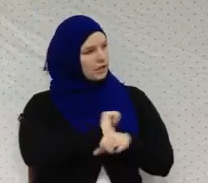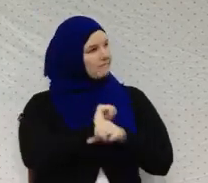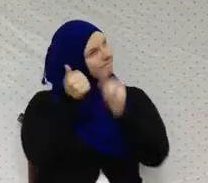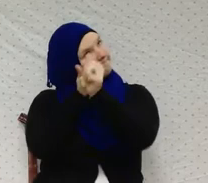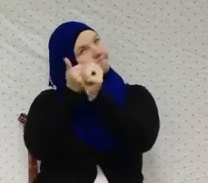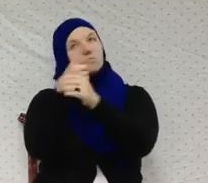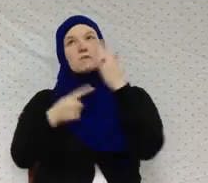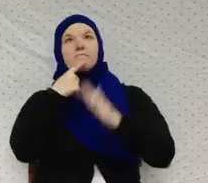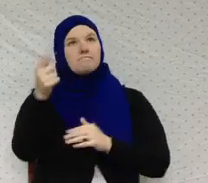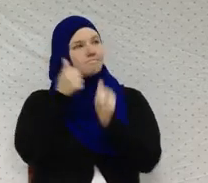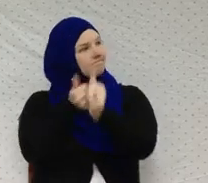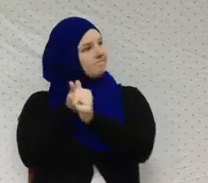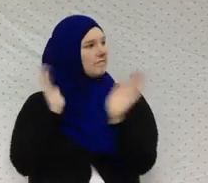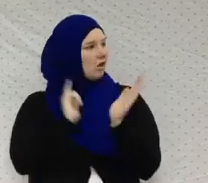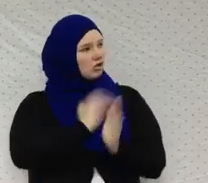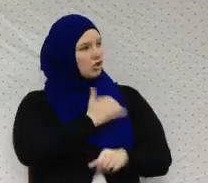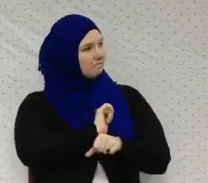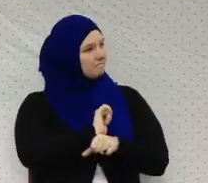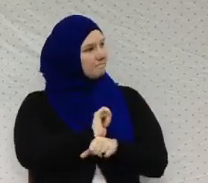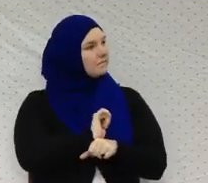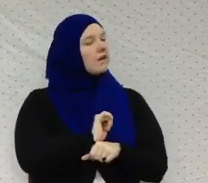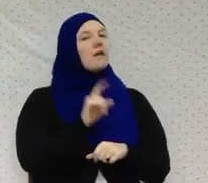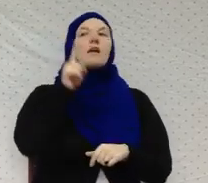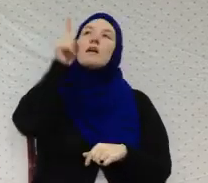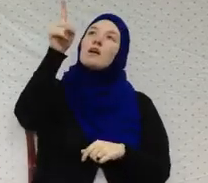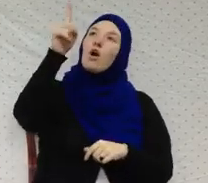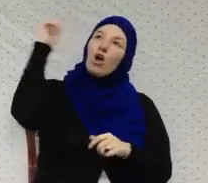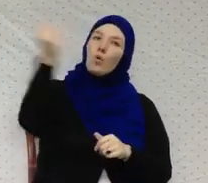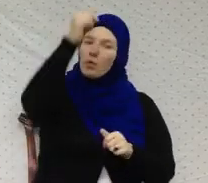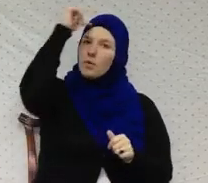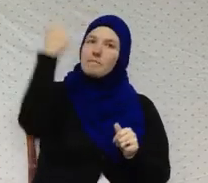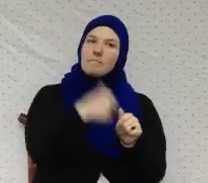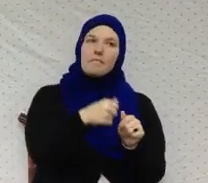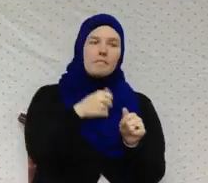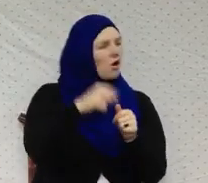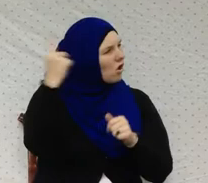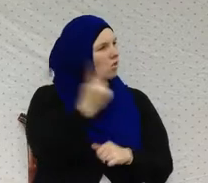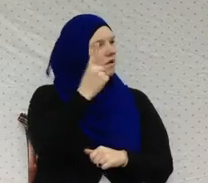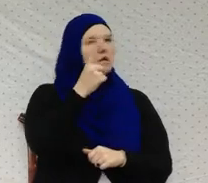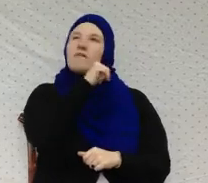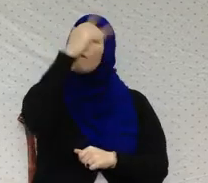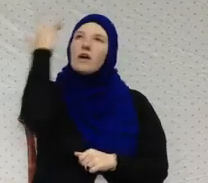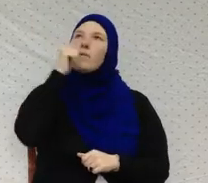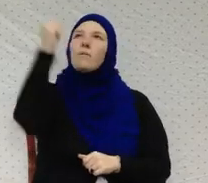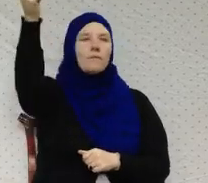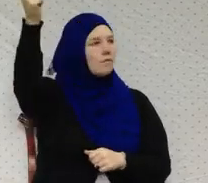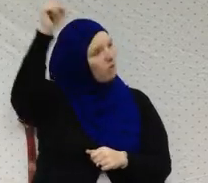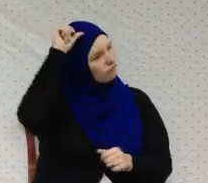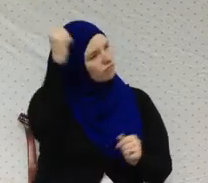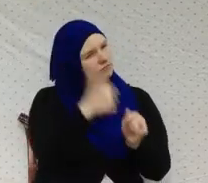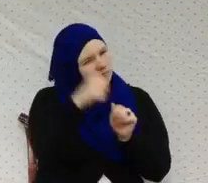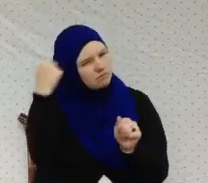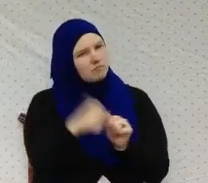And يُطَاعَ فَلَا يُعْصَى. And that He is always remembered and never forgotten.